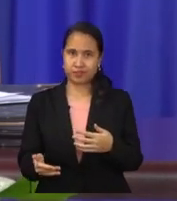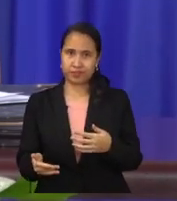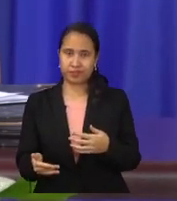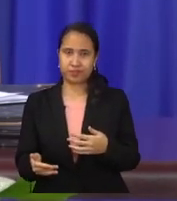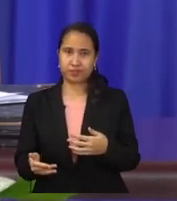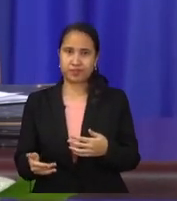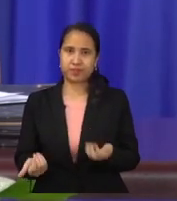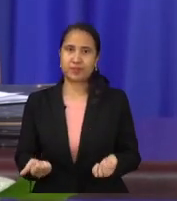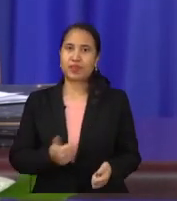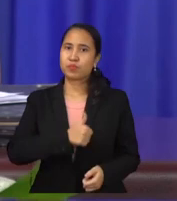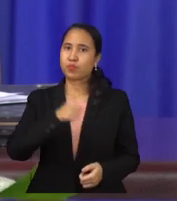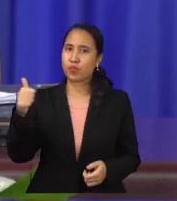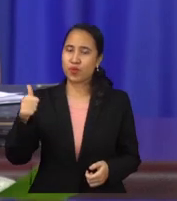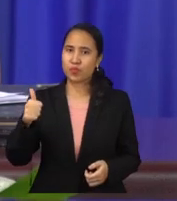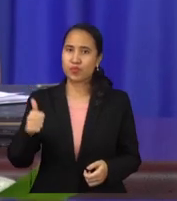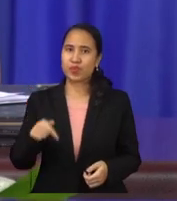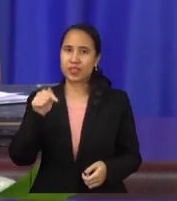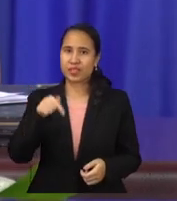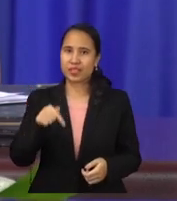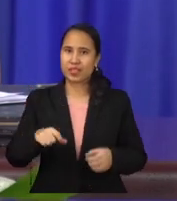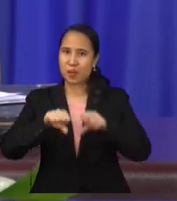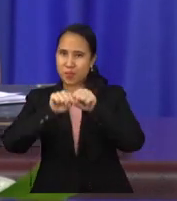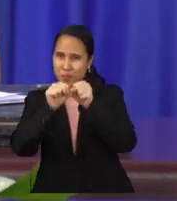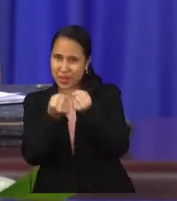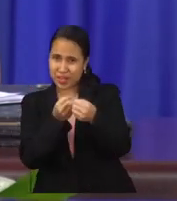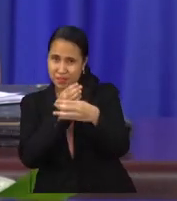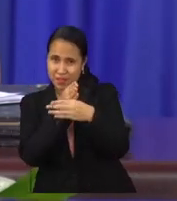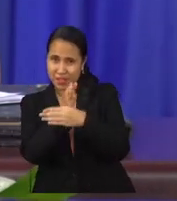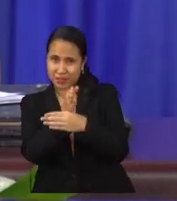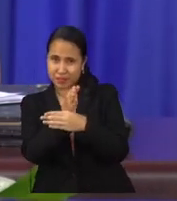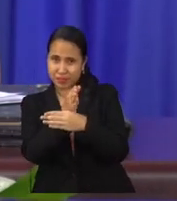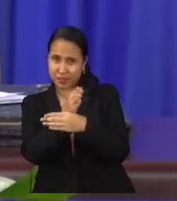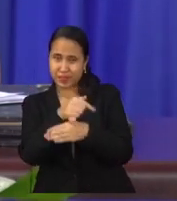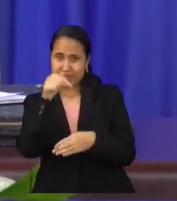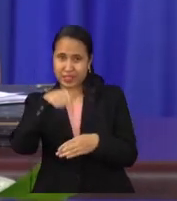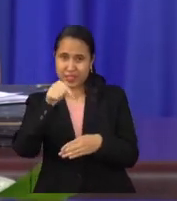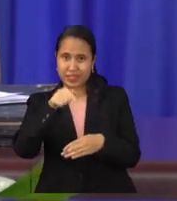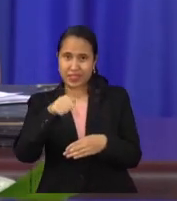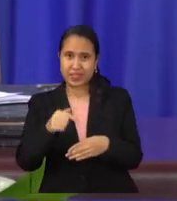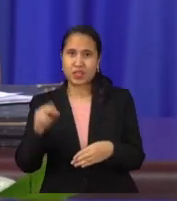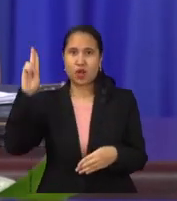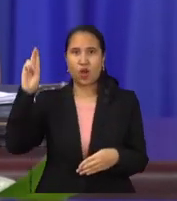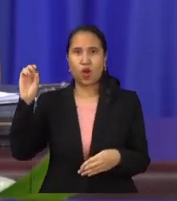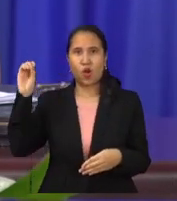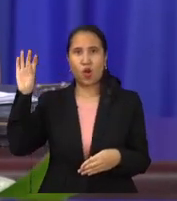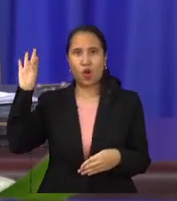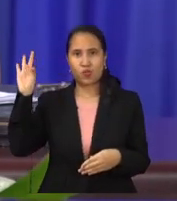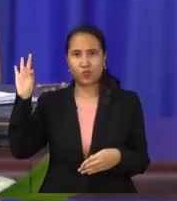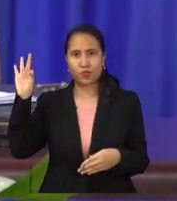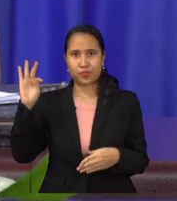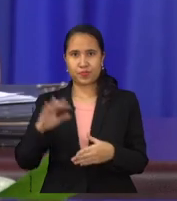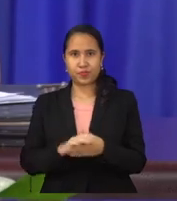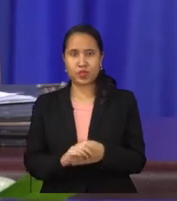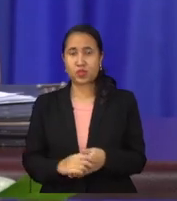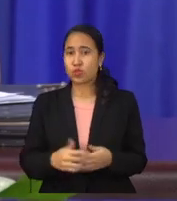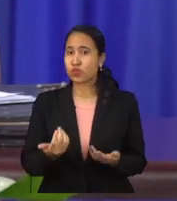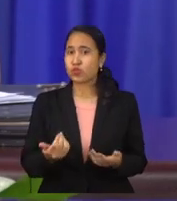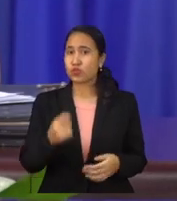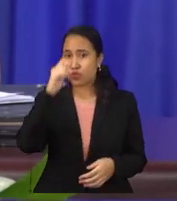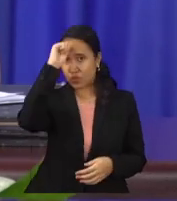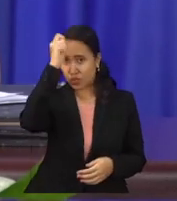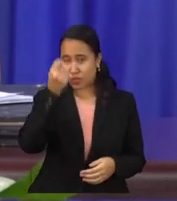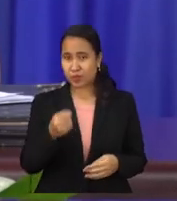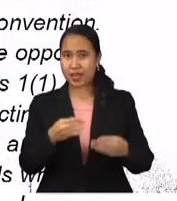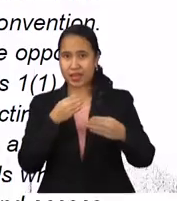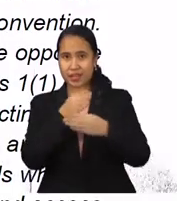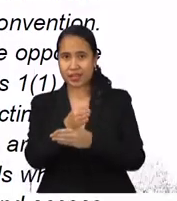public entity violates one of those rights, this constitutes a failure of the duty to respect the rights